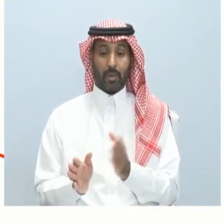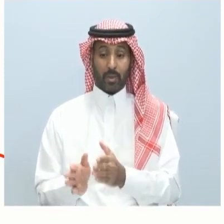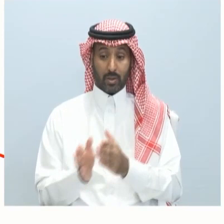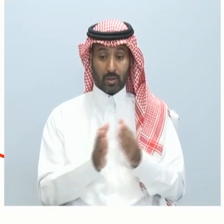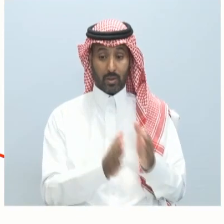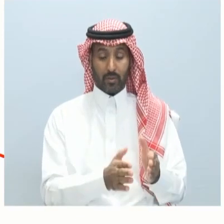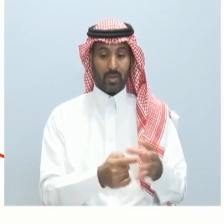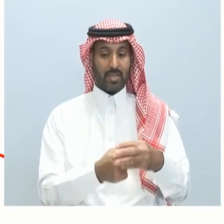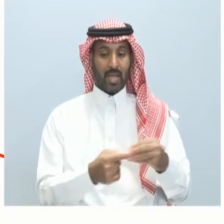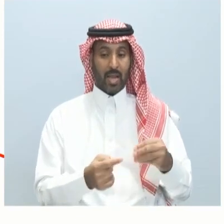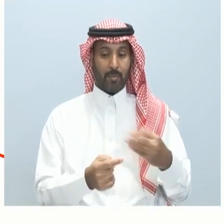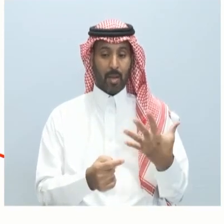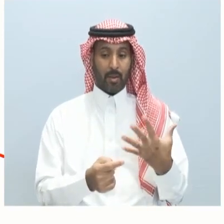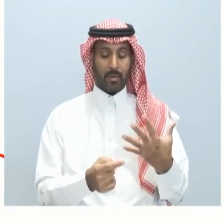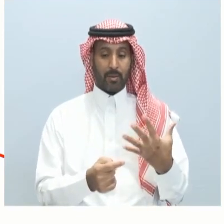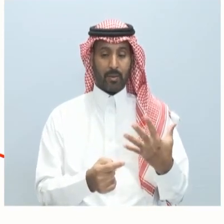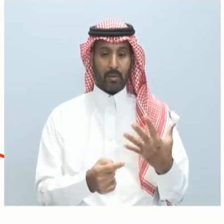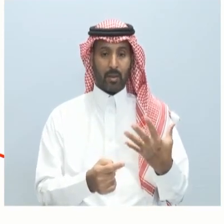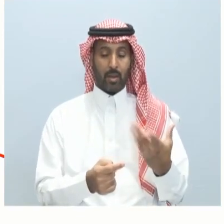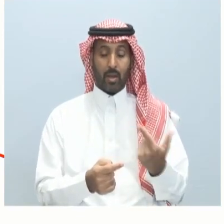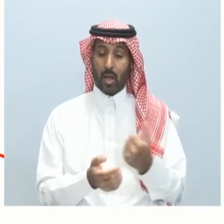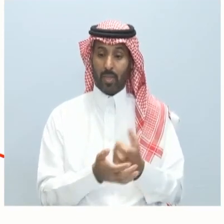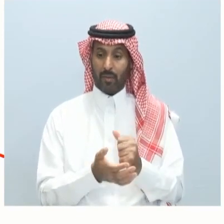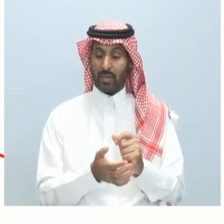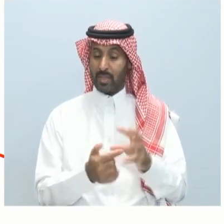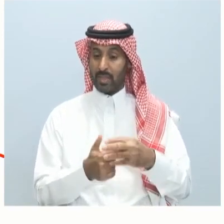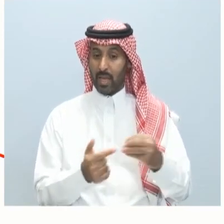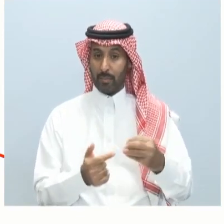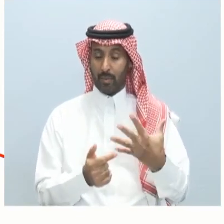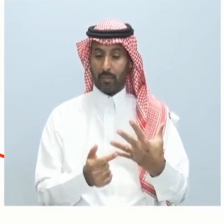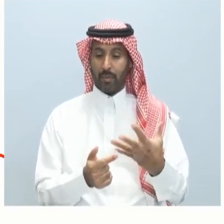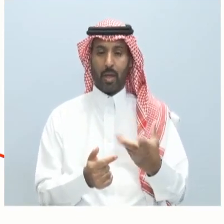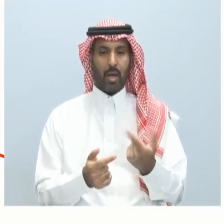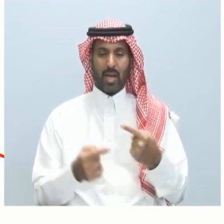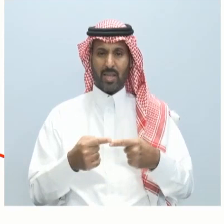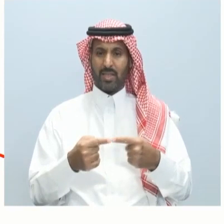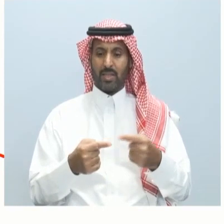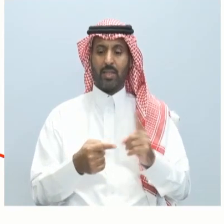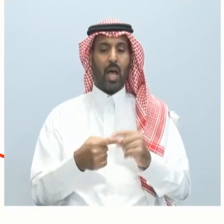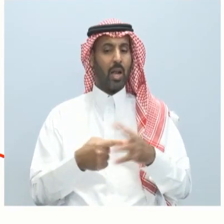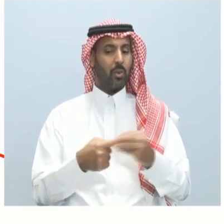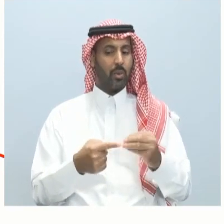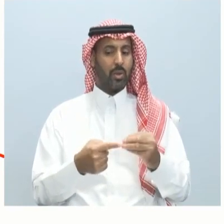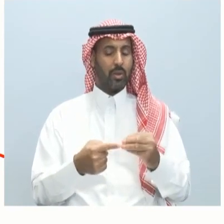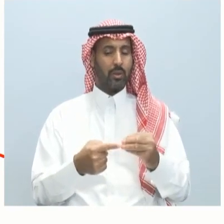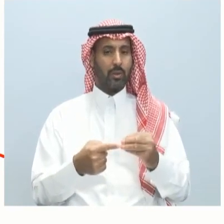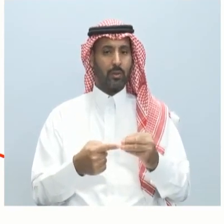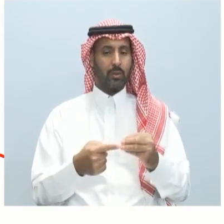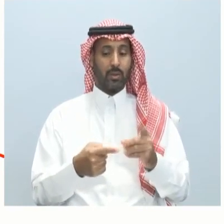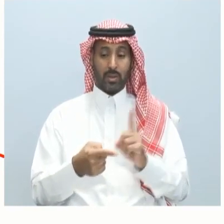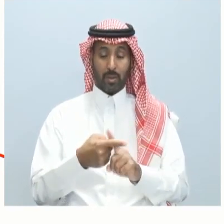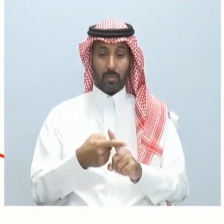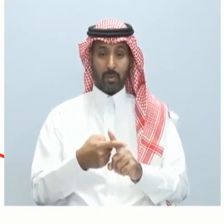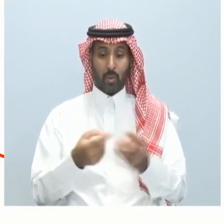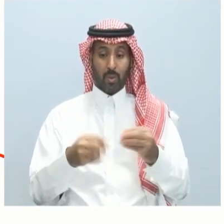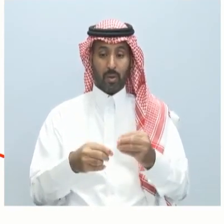الايمن سالب خ كي اتخلص من سالب خ نعم ما هو عكس الطرح نعم عكس الطرح جمع